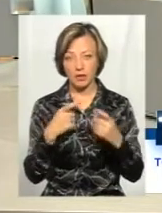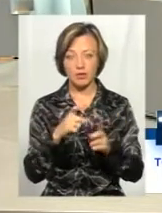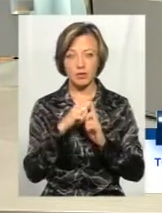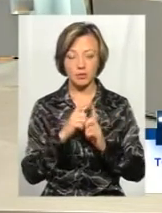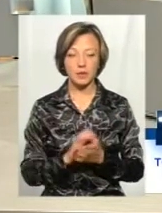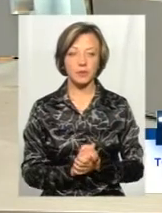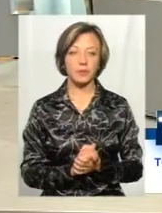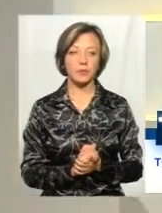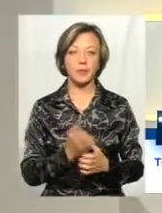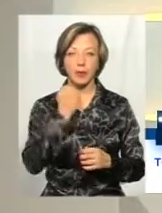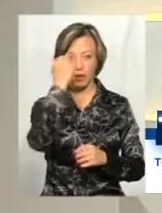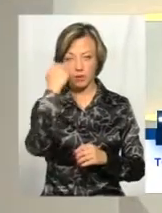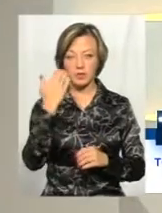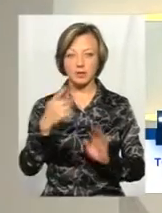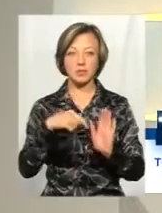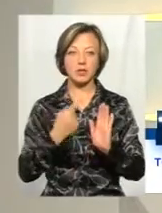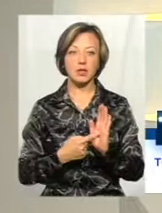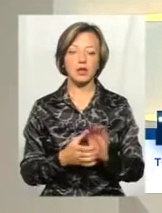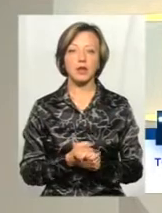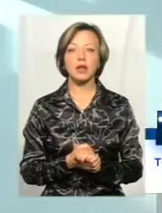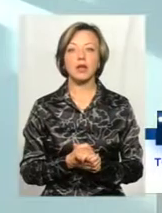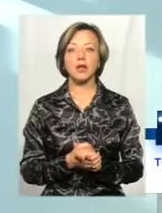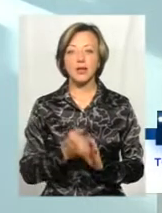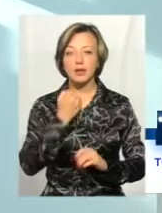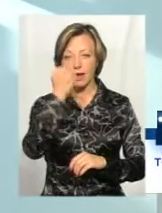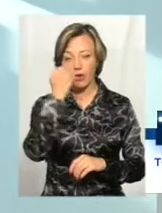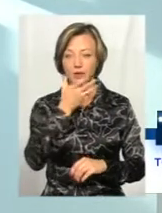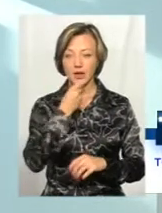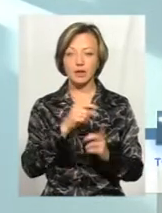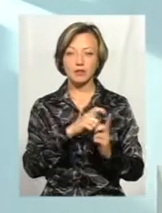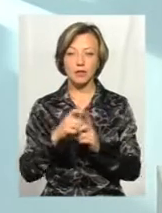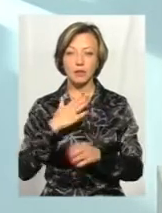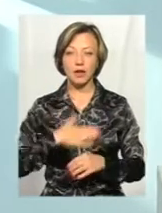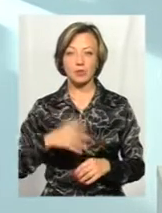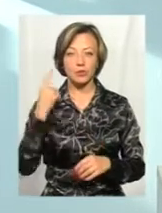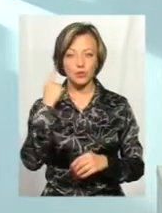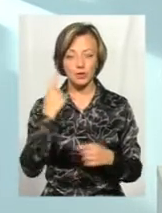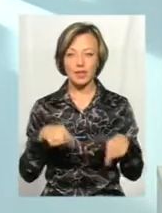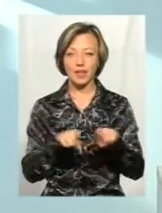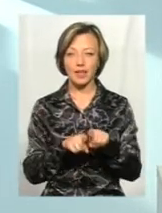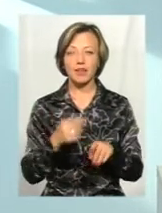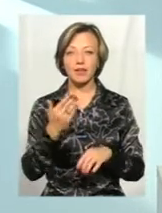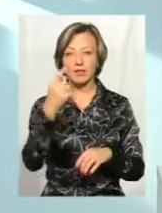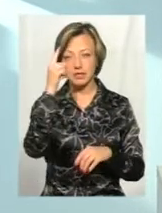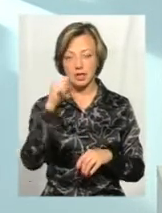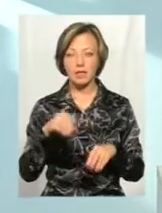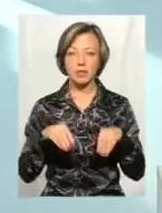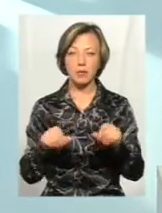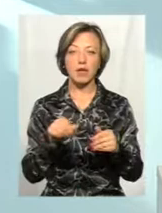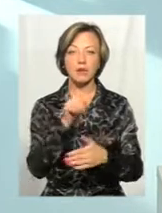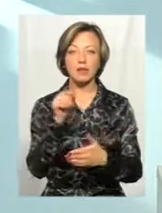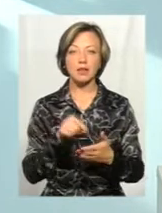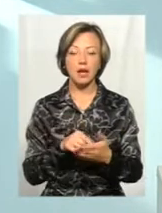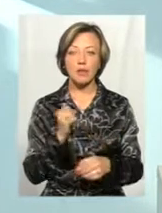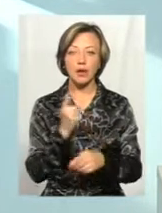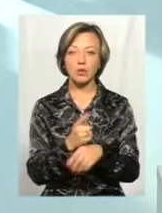Дякуємо за ваше питання. Отож, пане Андрій. Дякую дуже, по-перше, за компліменти. Дуже приємно таке чути. Ви знаєте, земельне питання і